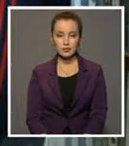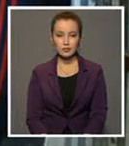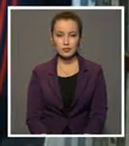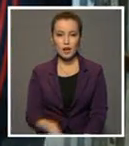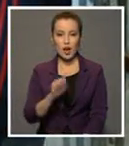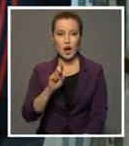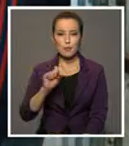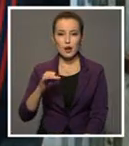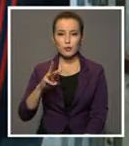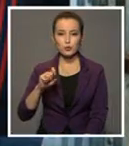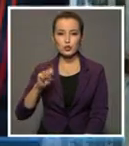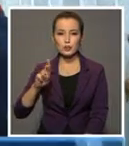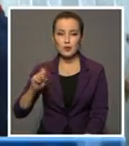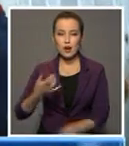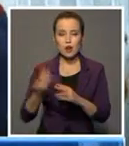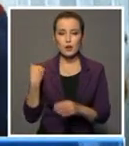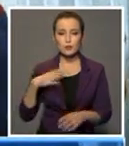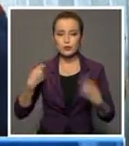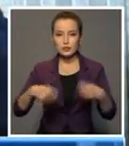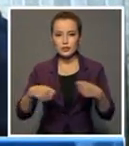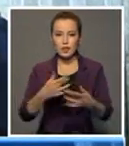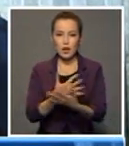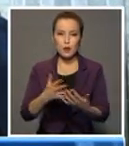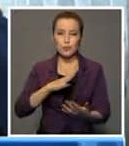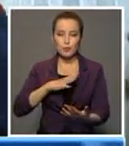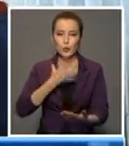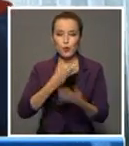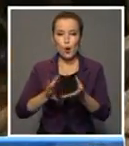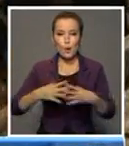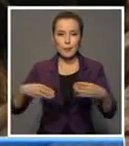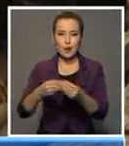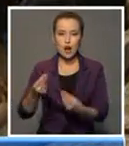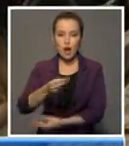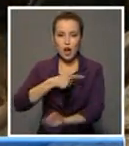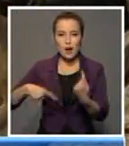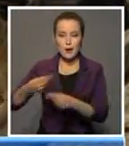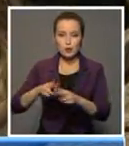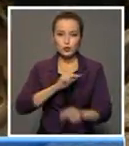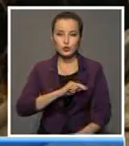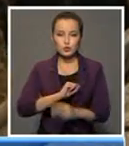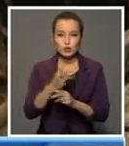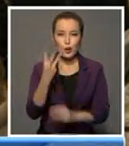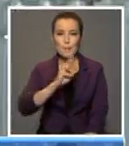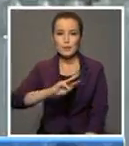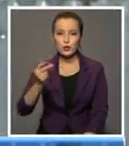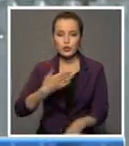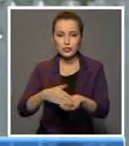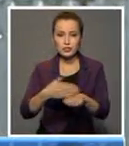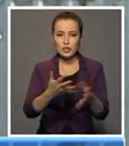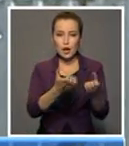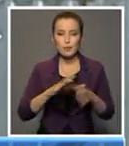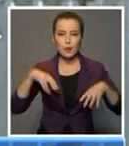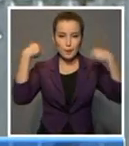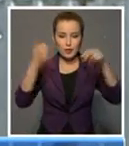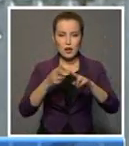Абай Мұздыбай бұрындары сауда сатықпен айналысатын, отбасылық кәсіпке ойысуды ойлап, жұмыспен қамту бағдарламасы арқылы 3 миллион теңге несие алып, мал